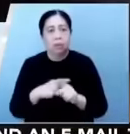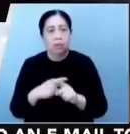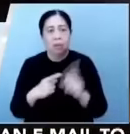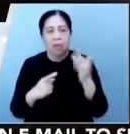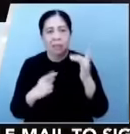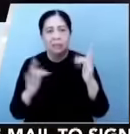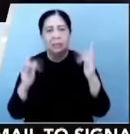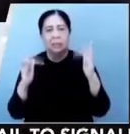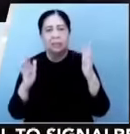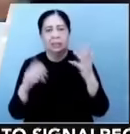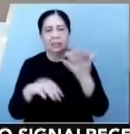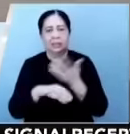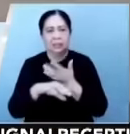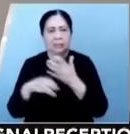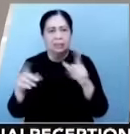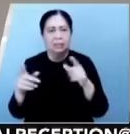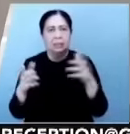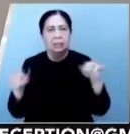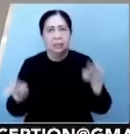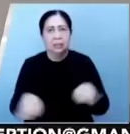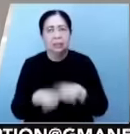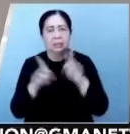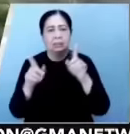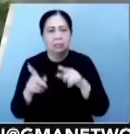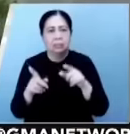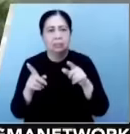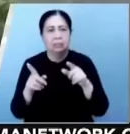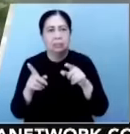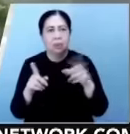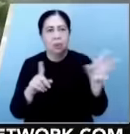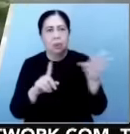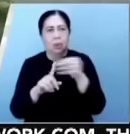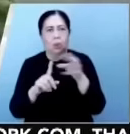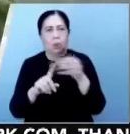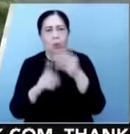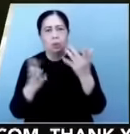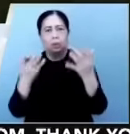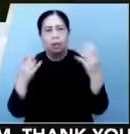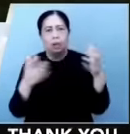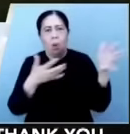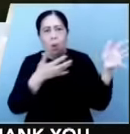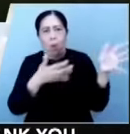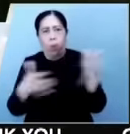halos sabay-sabay po silang nag-absorb ng fire. Lumakas po yung hangin.